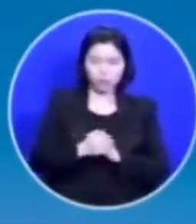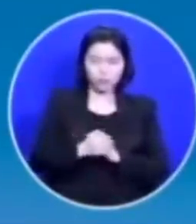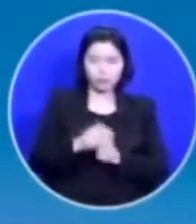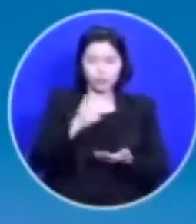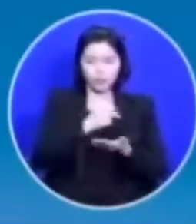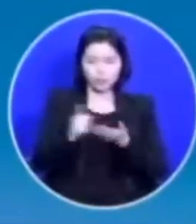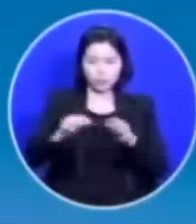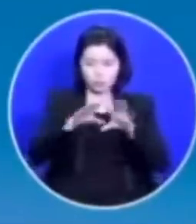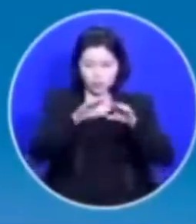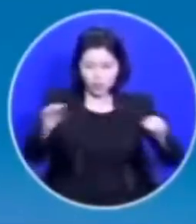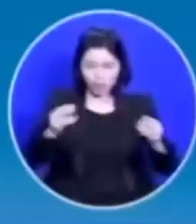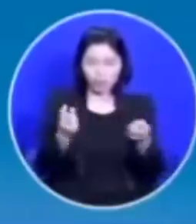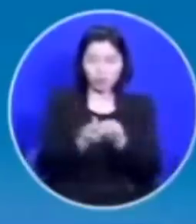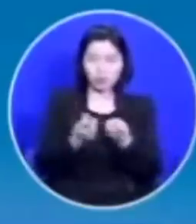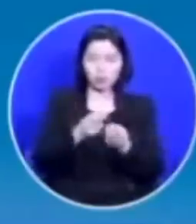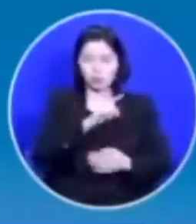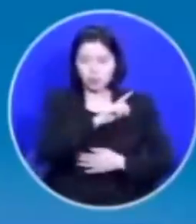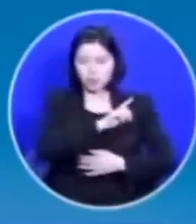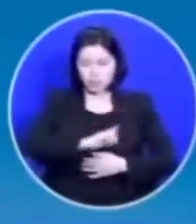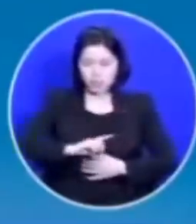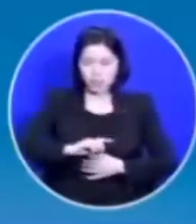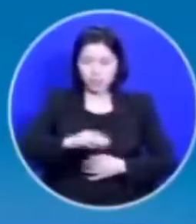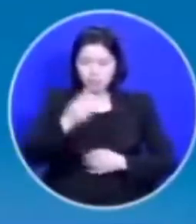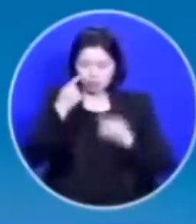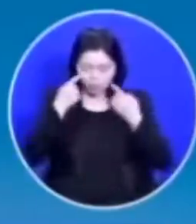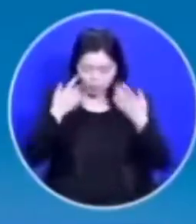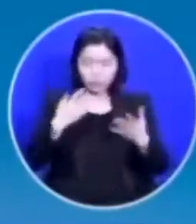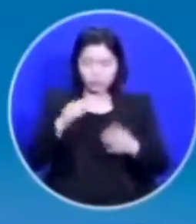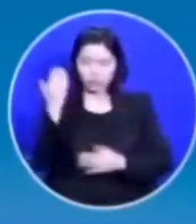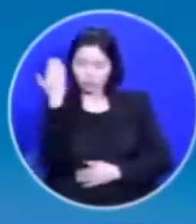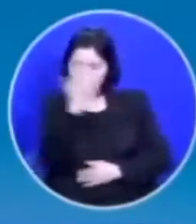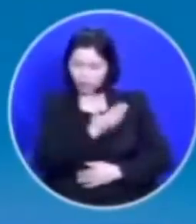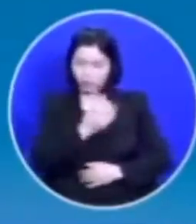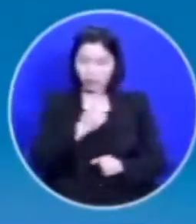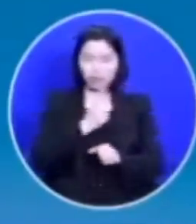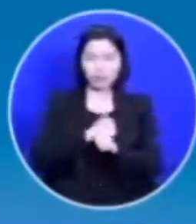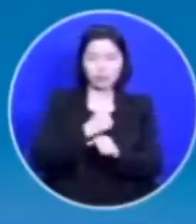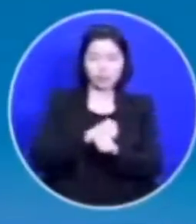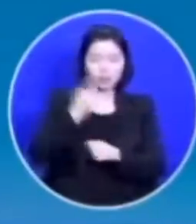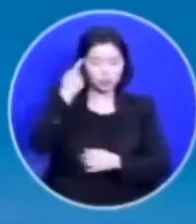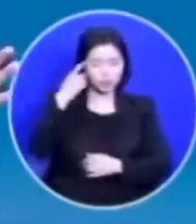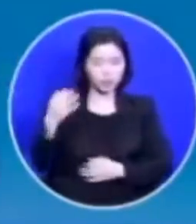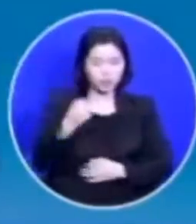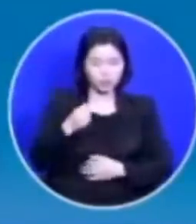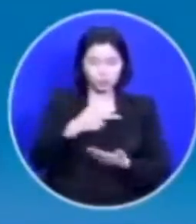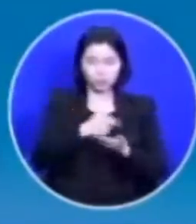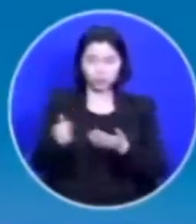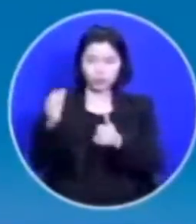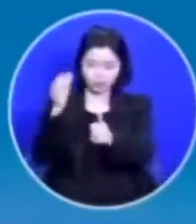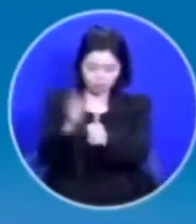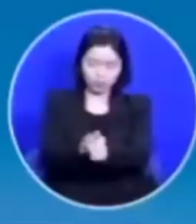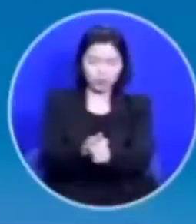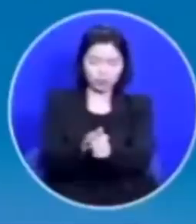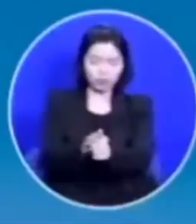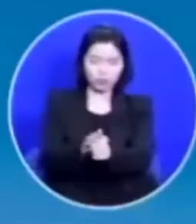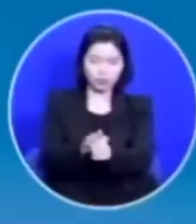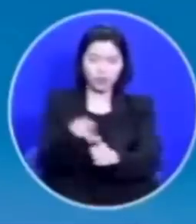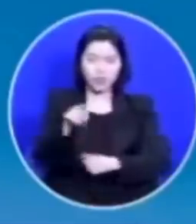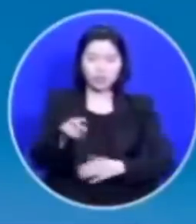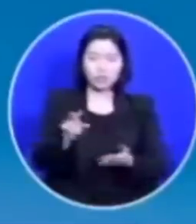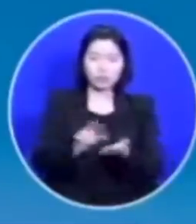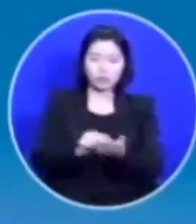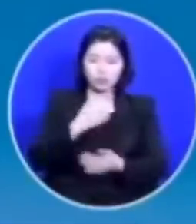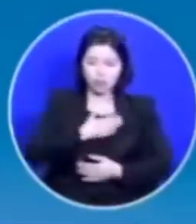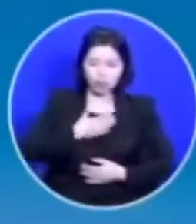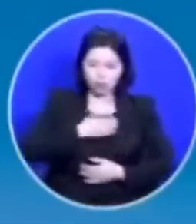주님의 해결책 이야말로 가장 정확하고 깔끔할 것이라고 생각하며 주님께 맡겼습니다 그 문제로